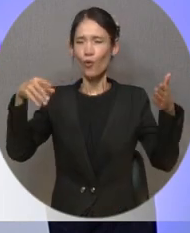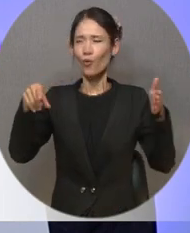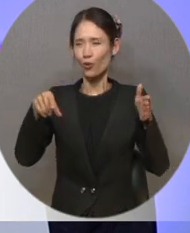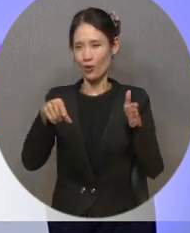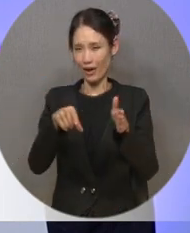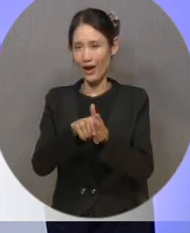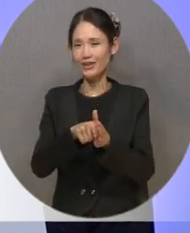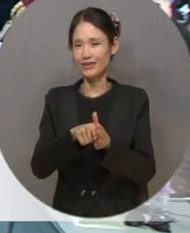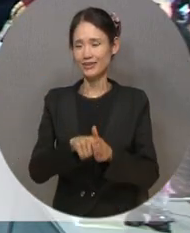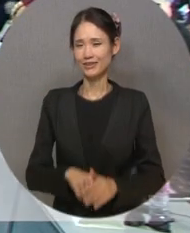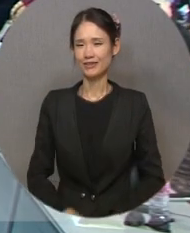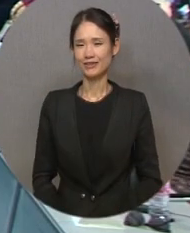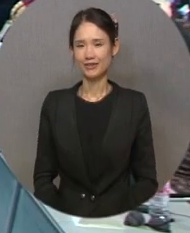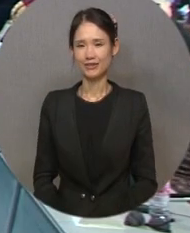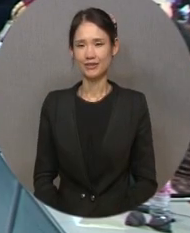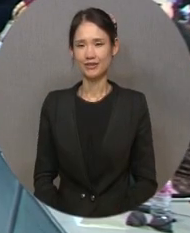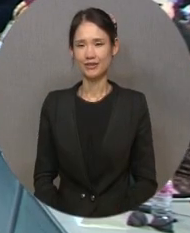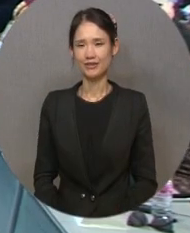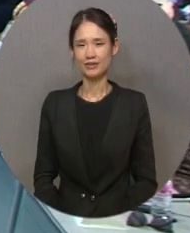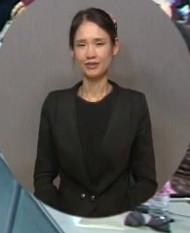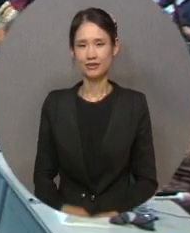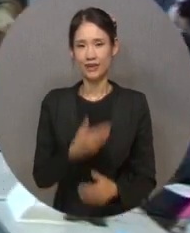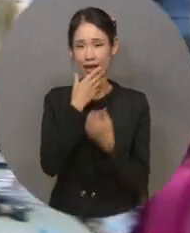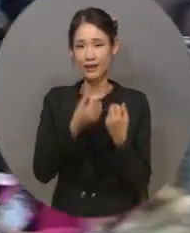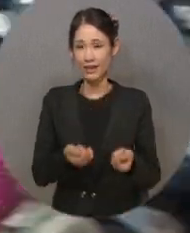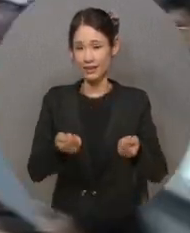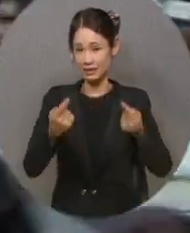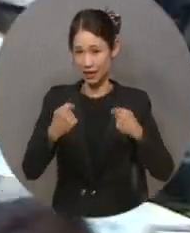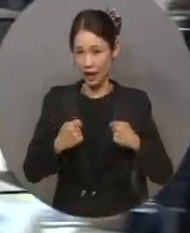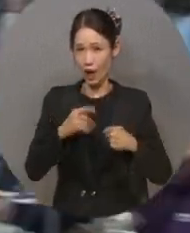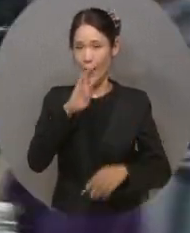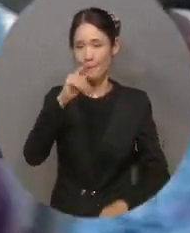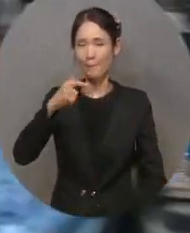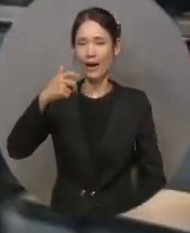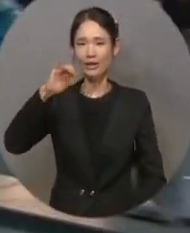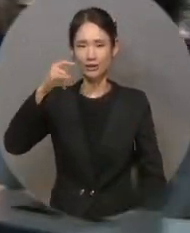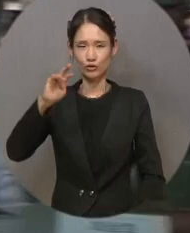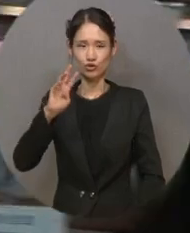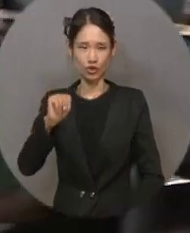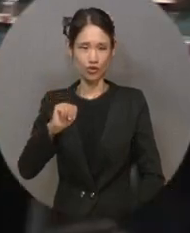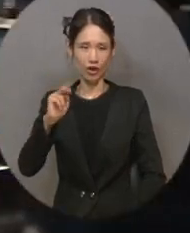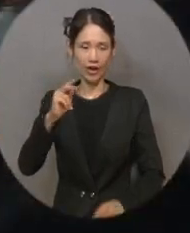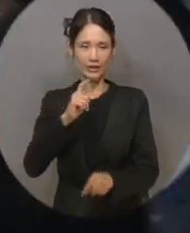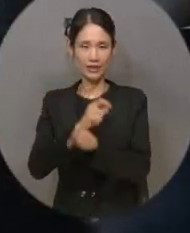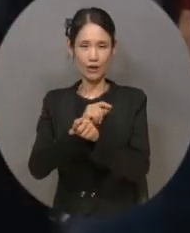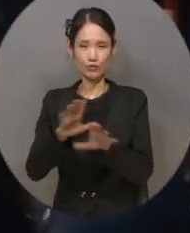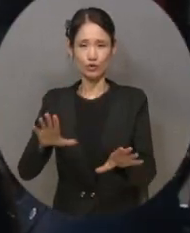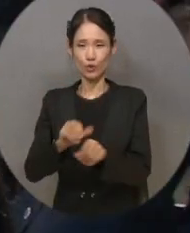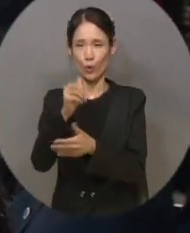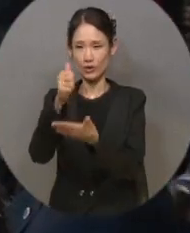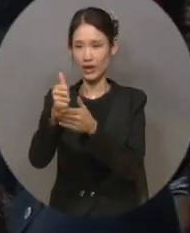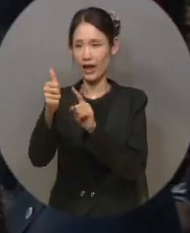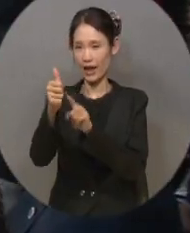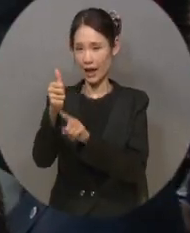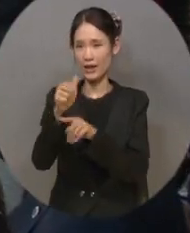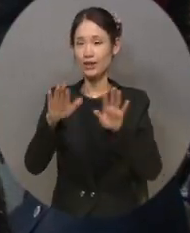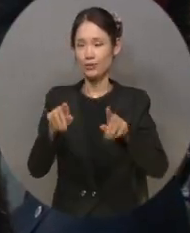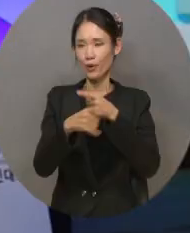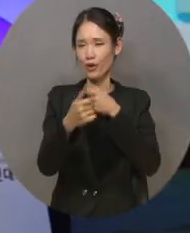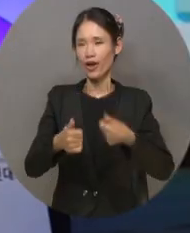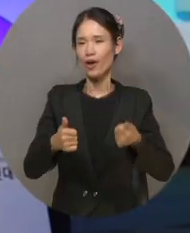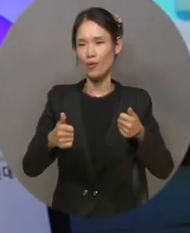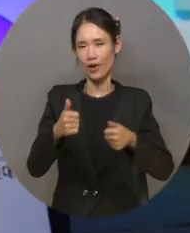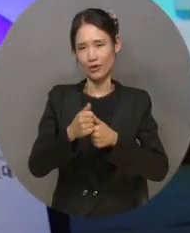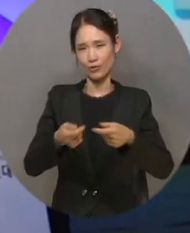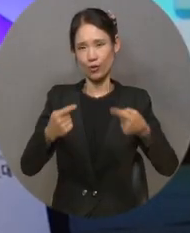것이라고 확신합니다 행사에 참석한 반기문 전 유엔사무총장도 이번 대회를 통해 전 세계